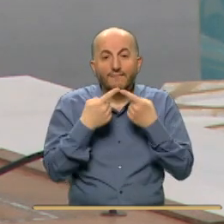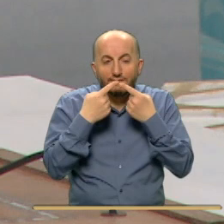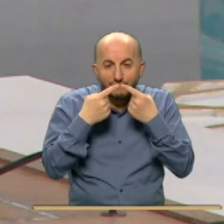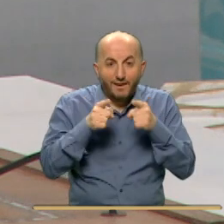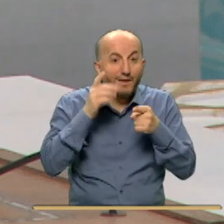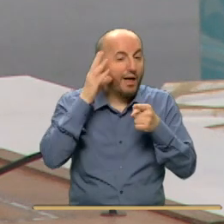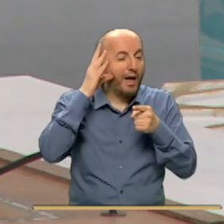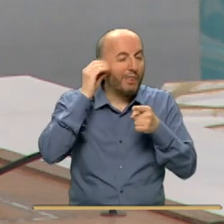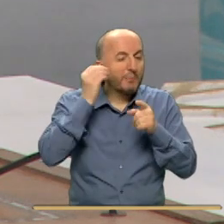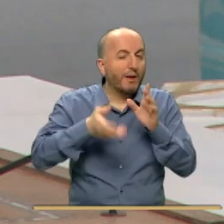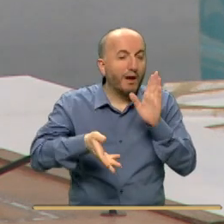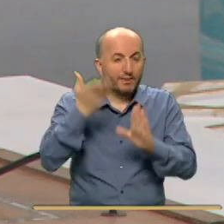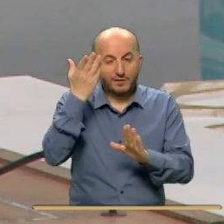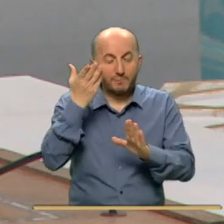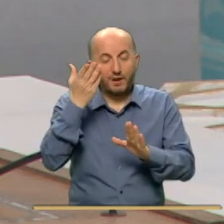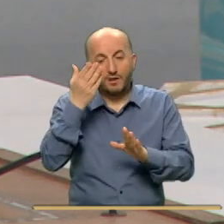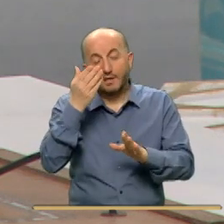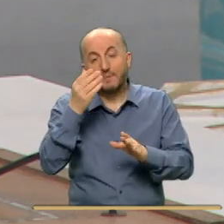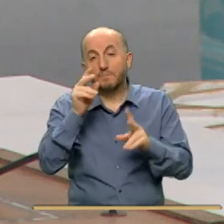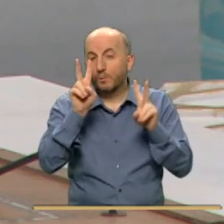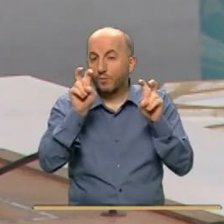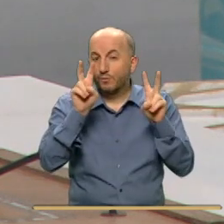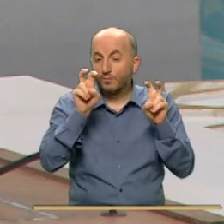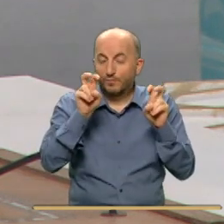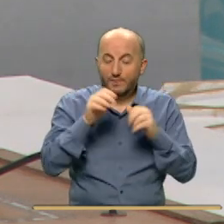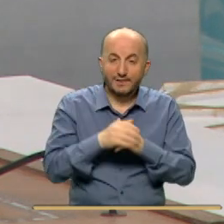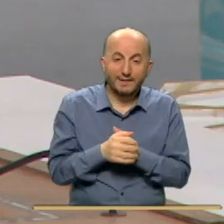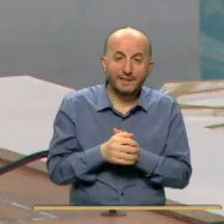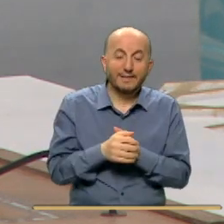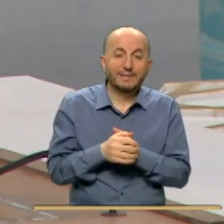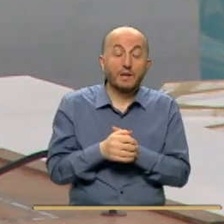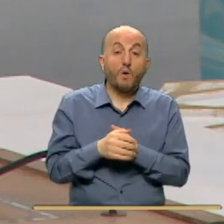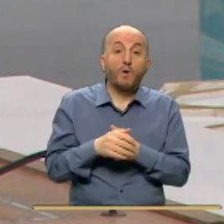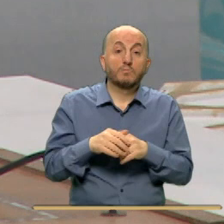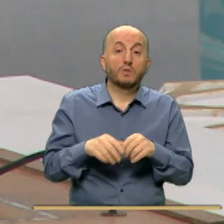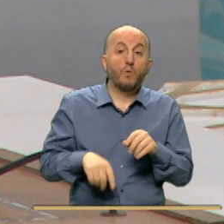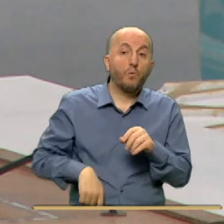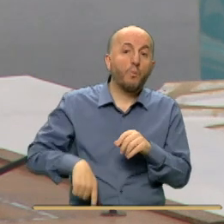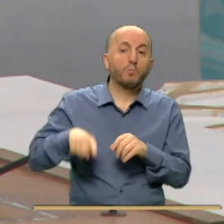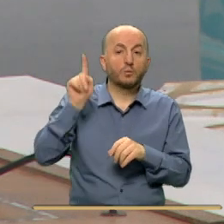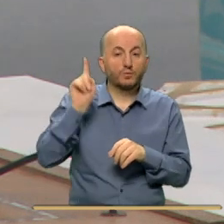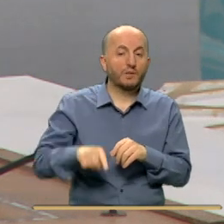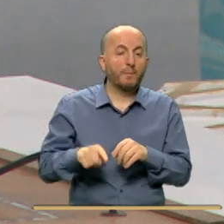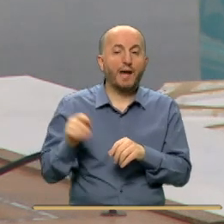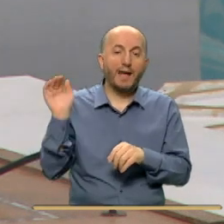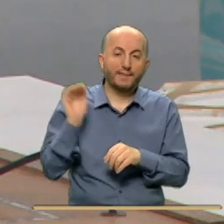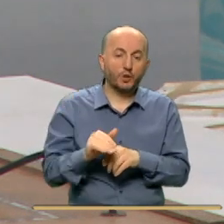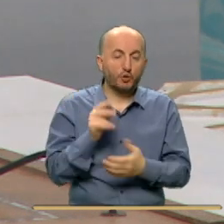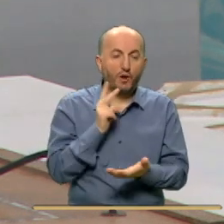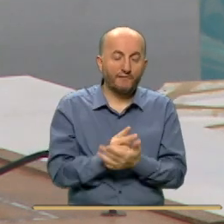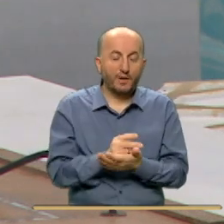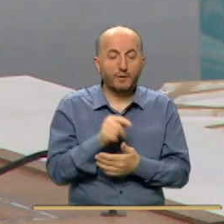farkındalığı artırmak için bir konuyu, bir temayı öne çıkarıyor. Bu seneki